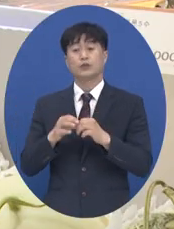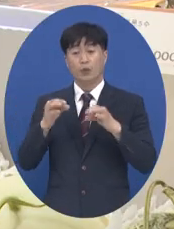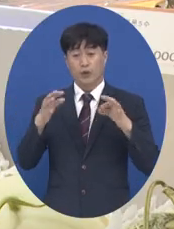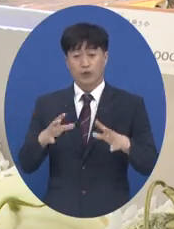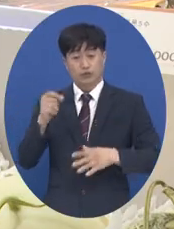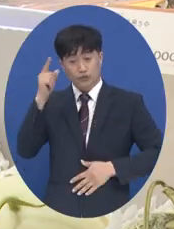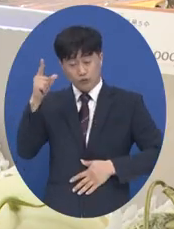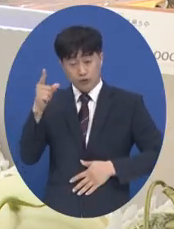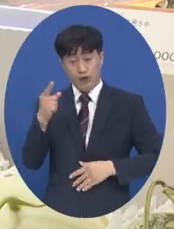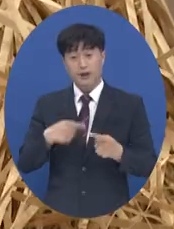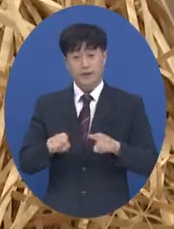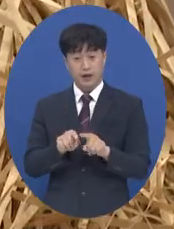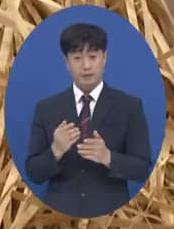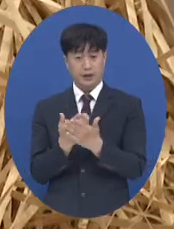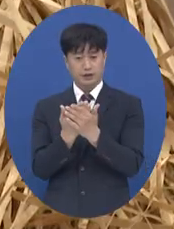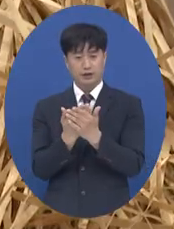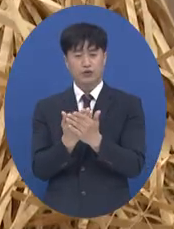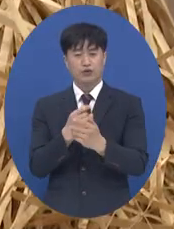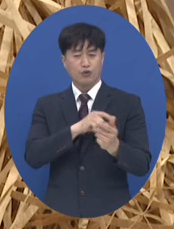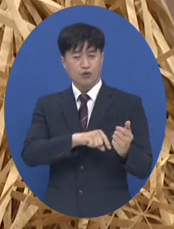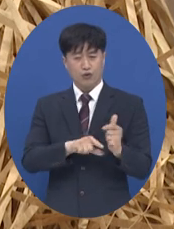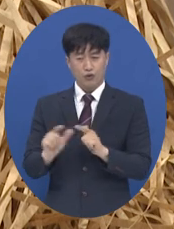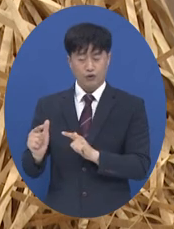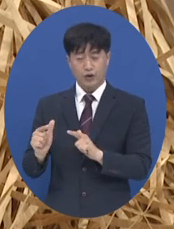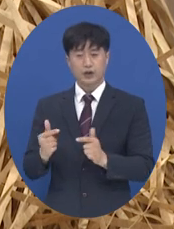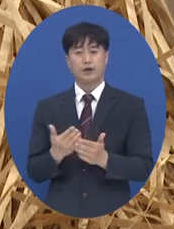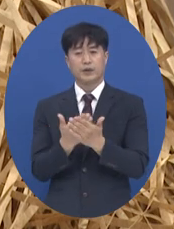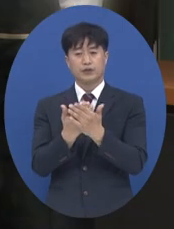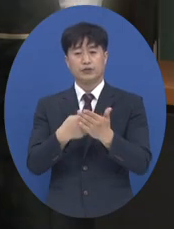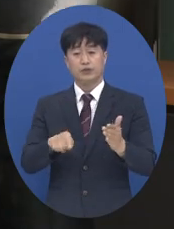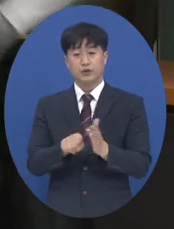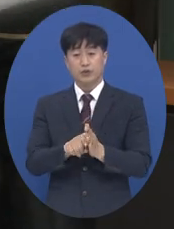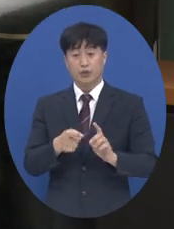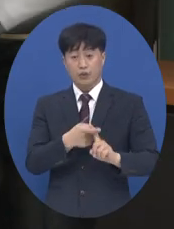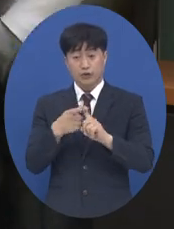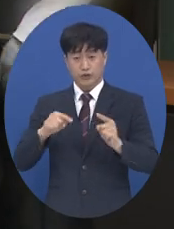사업이 더 여러 방식으로 확대될 수 있도록 관련